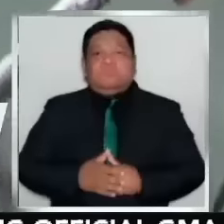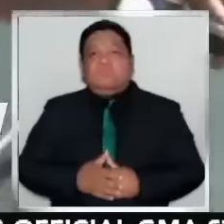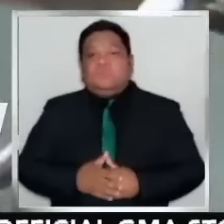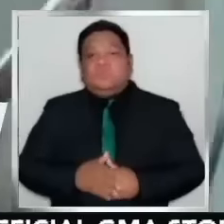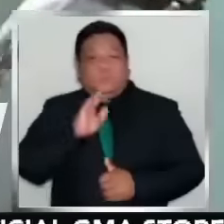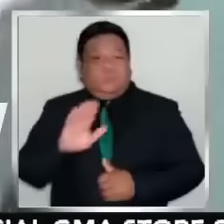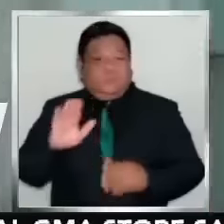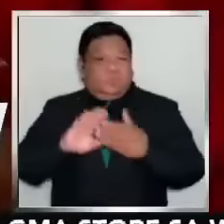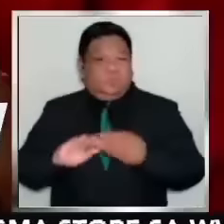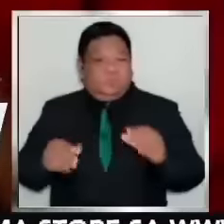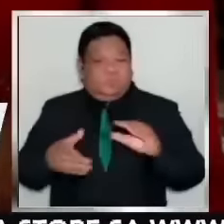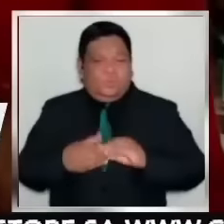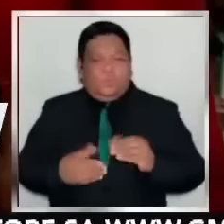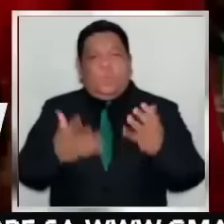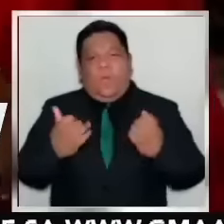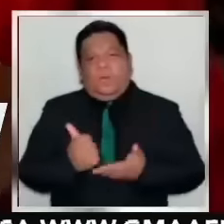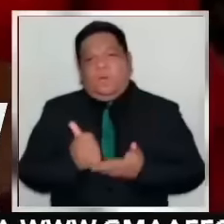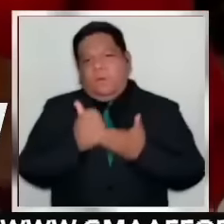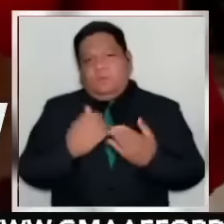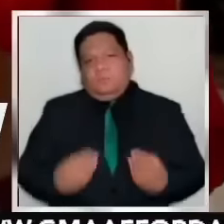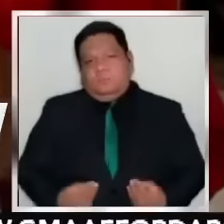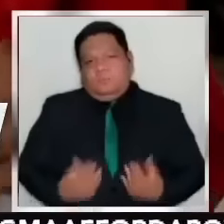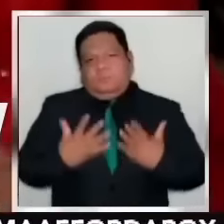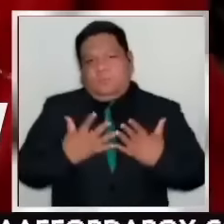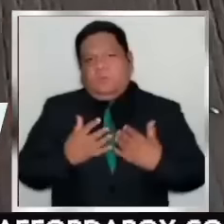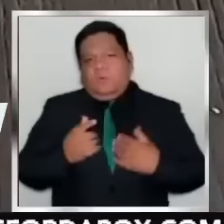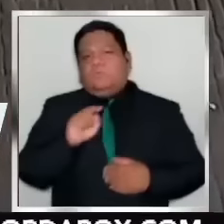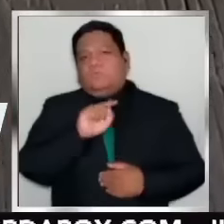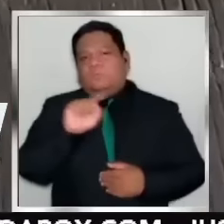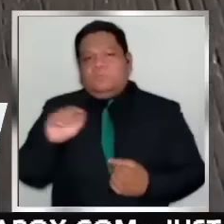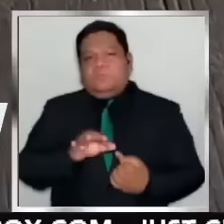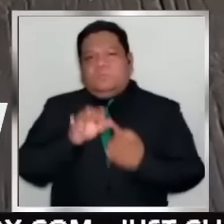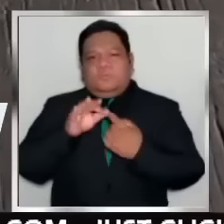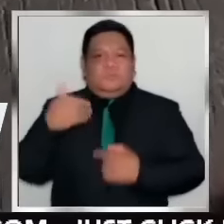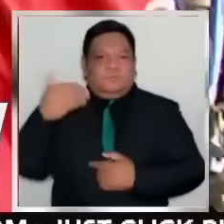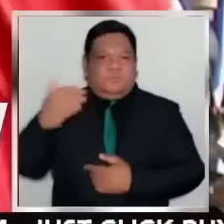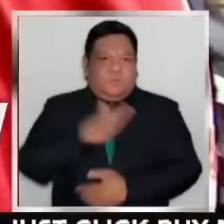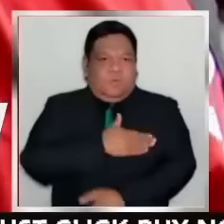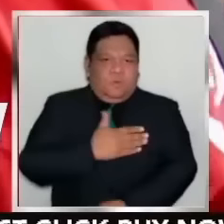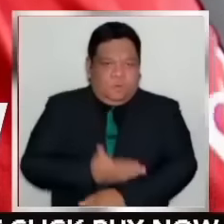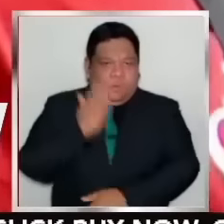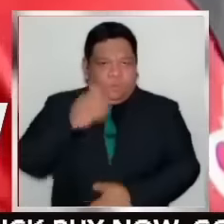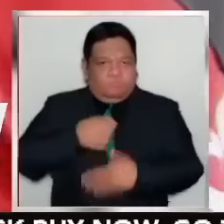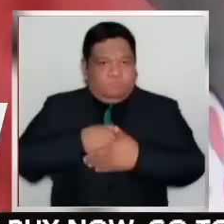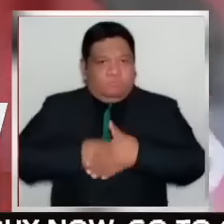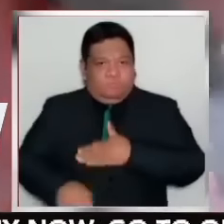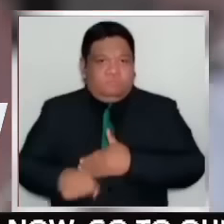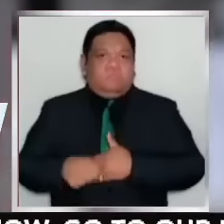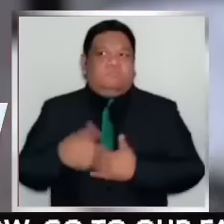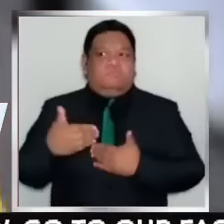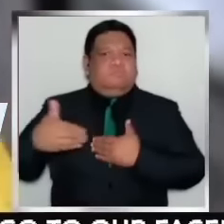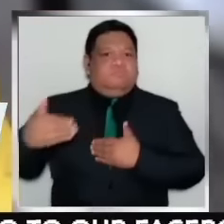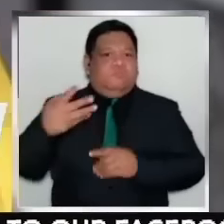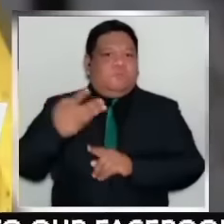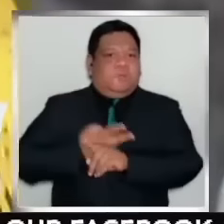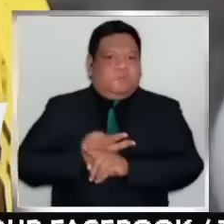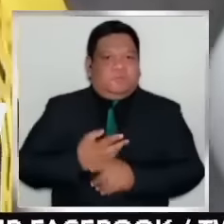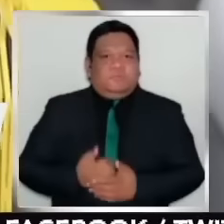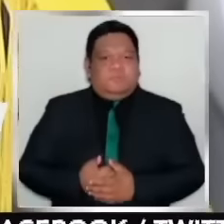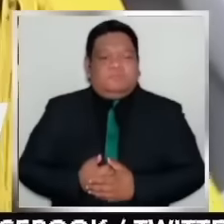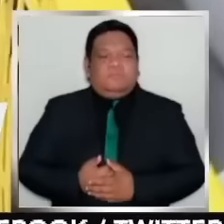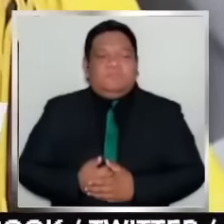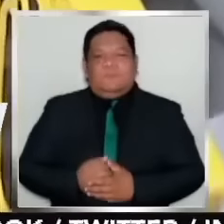niyang maging inspirasyon, lalo na sa kanyang magiging anak na isisilang na sa loob ng 4 na buwan. Dahil naputol